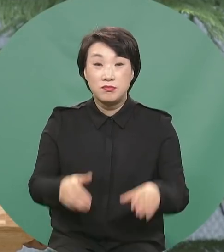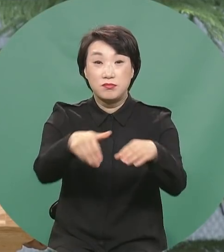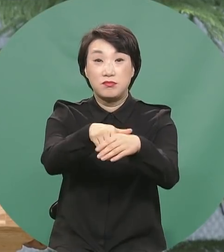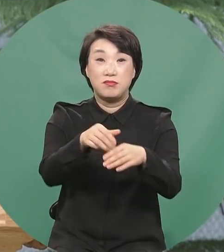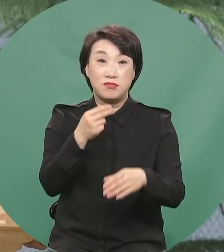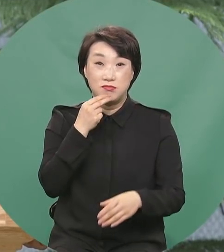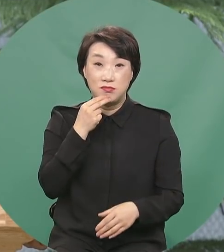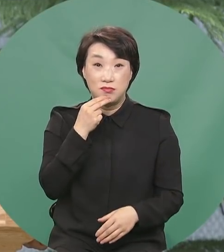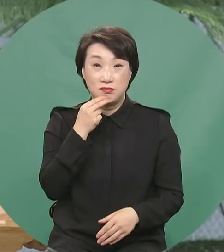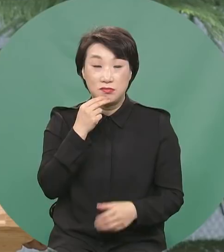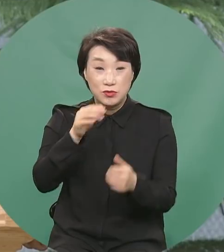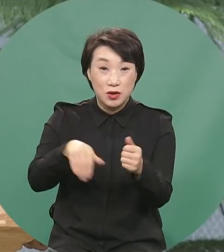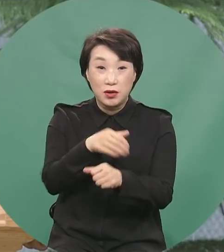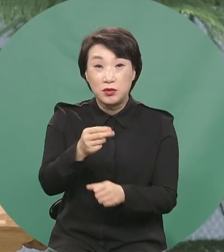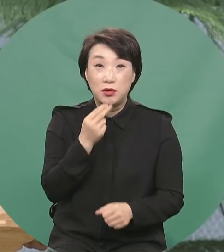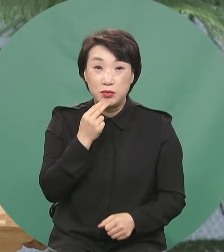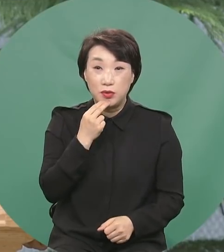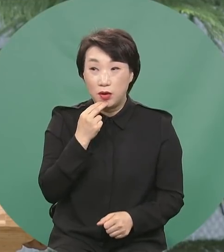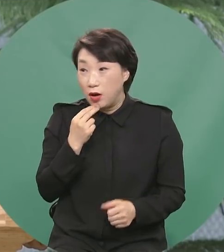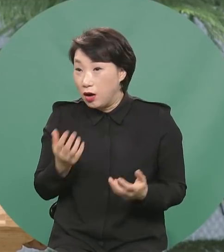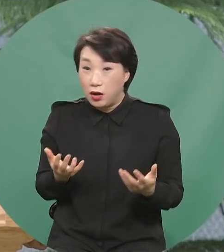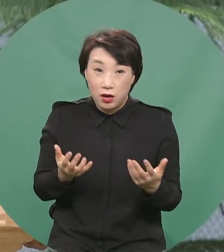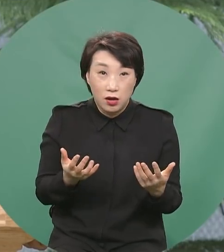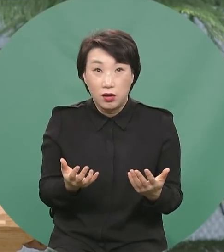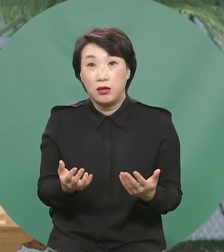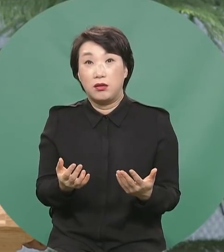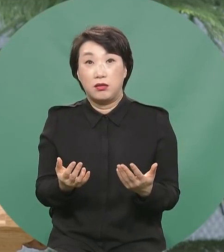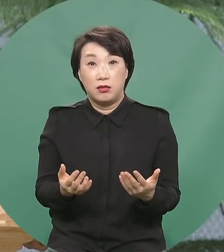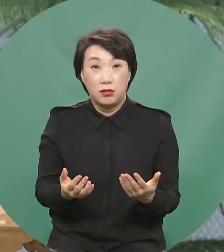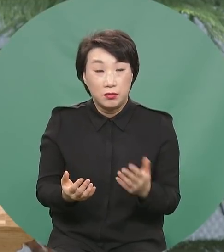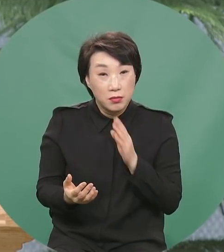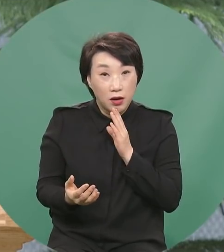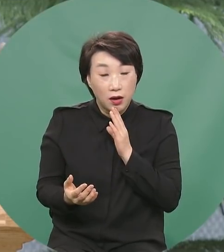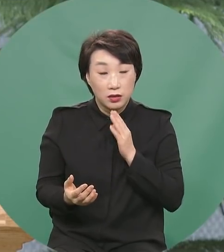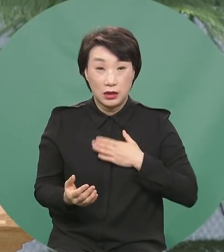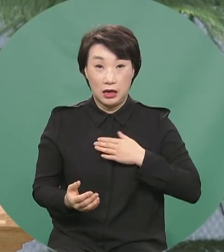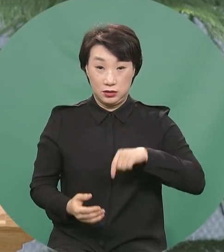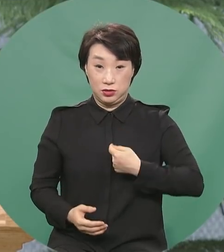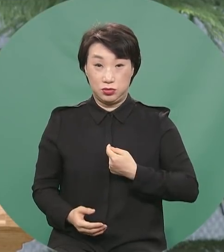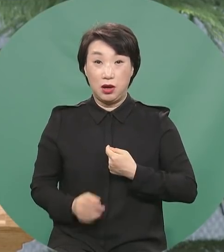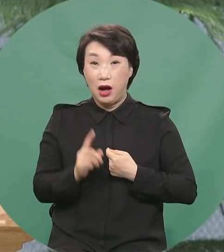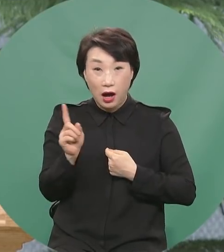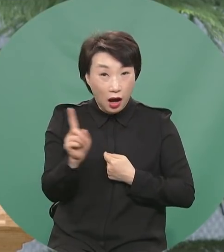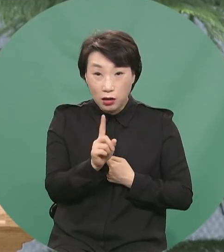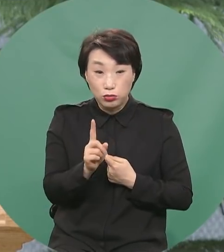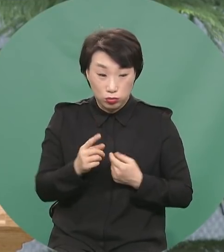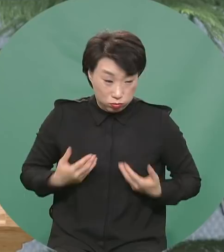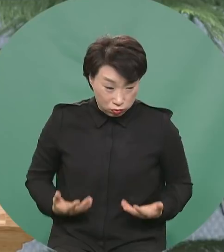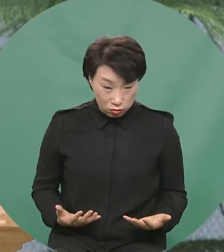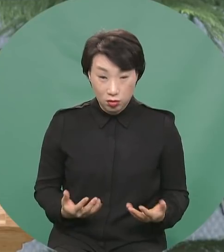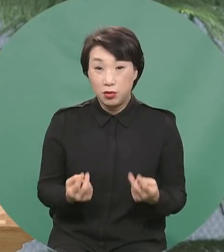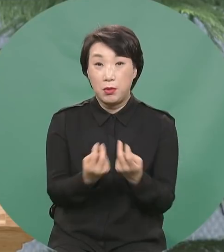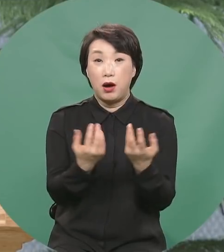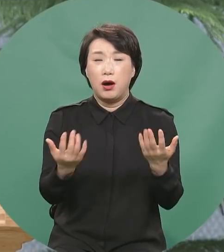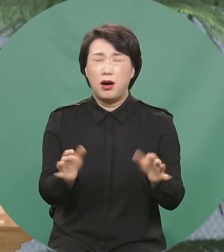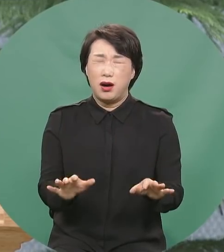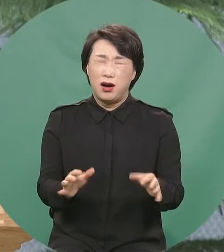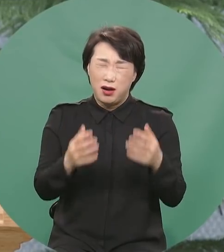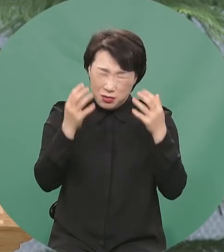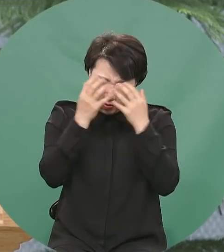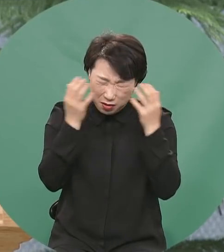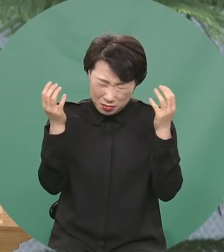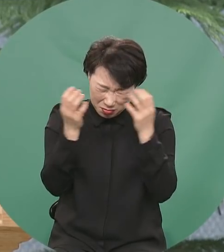없어요. 어디 가서 어떻게 할 수도 없어요. 자기 스스로 아무것도 없으니 그냥 고통에